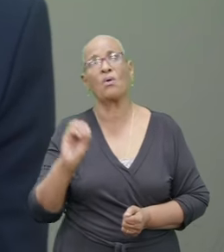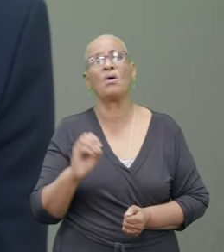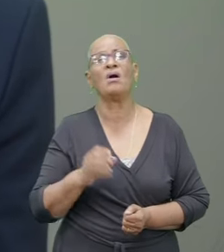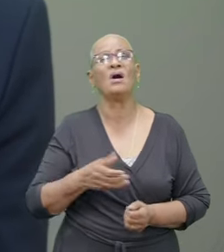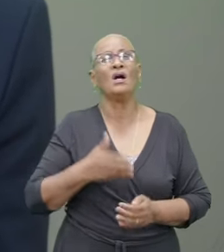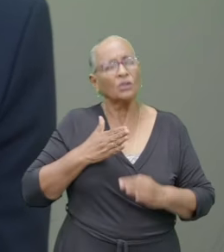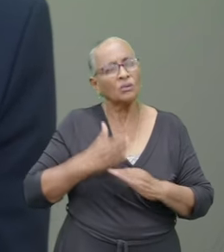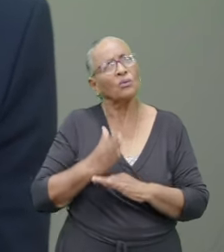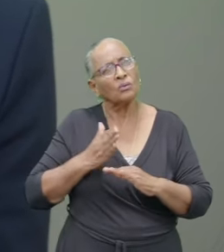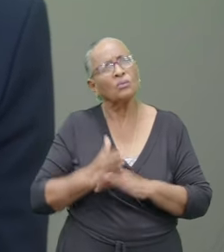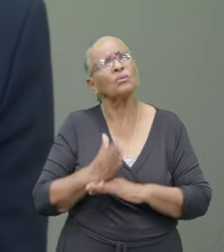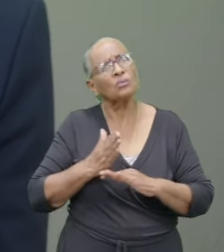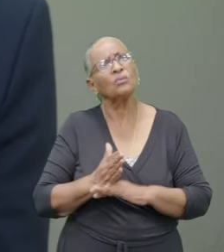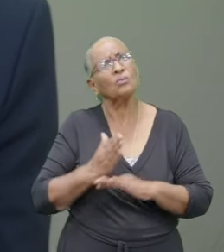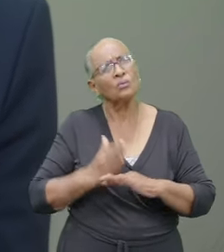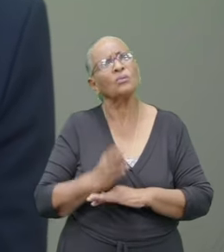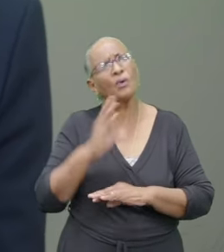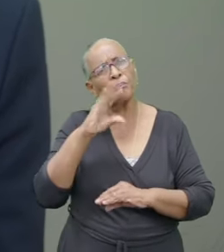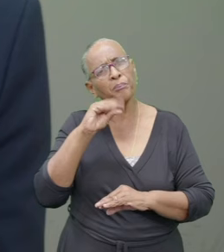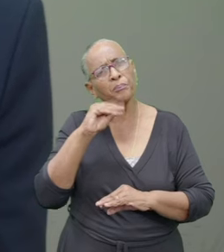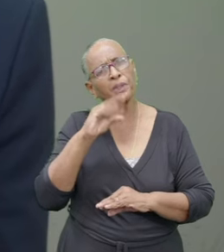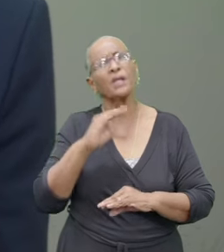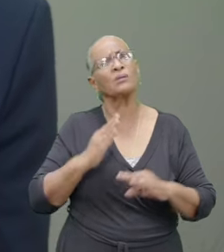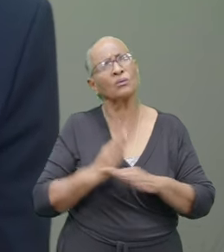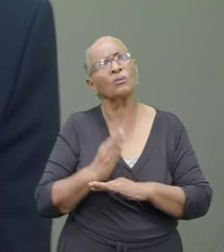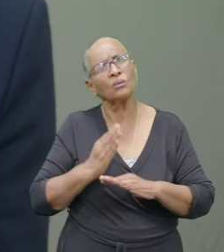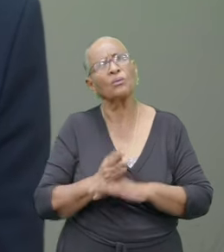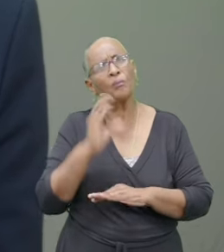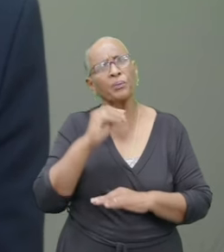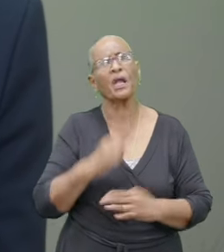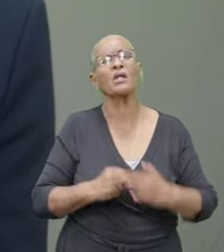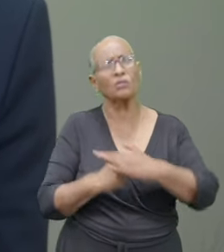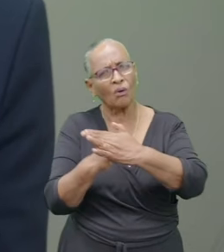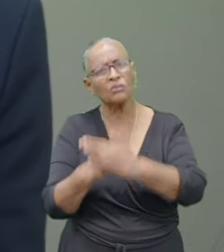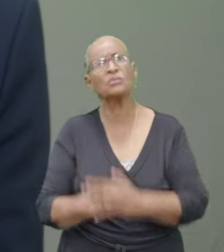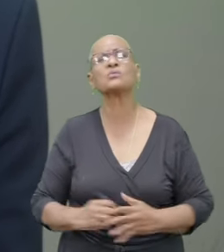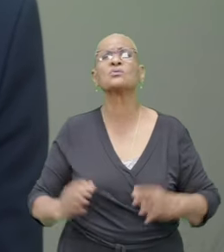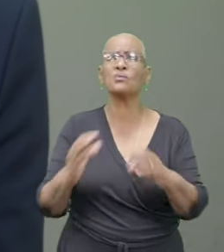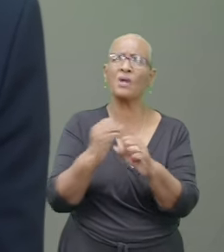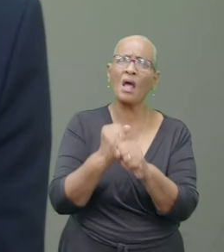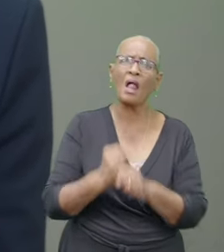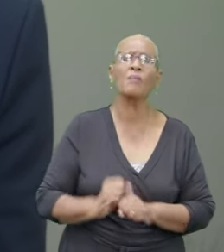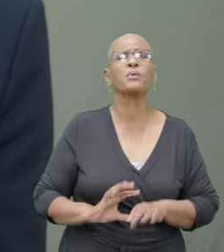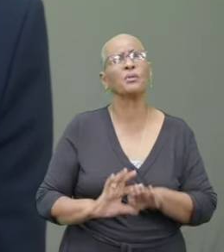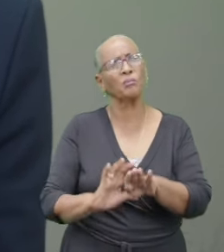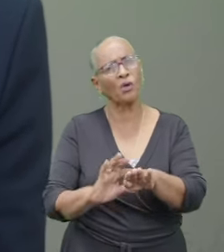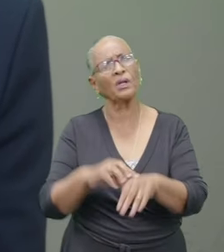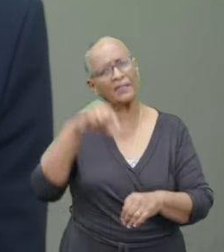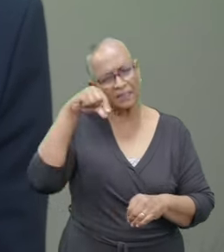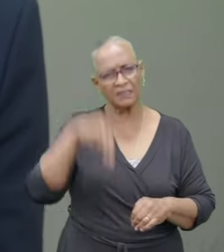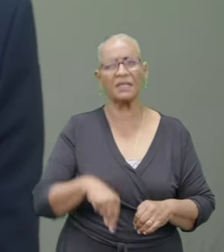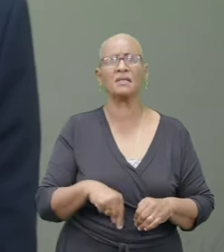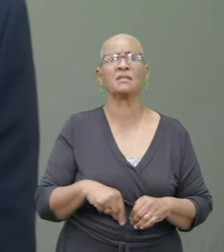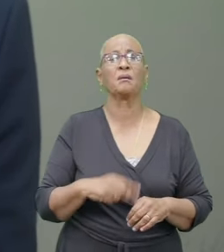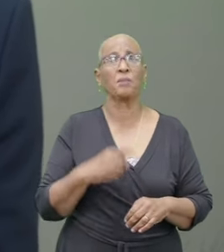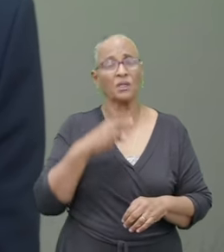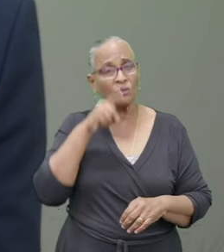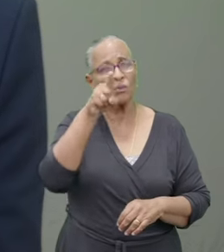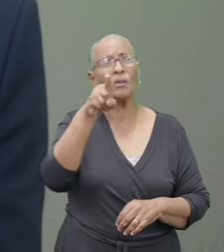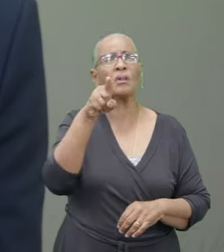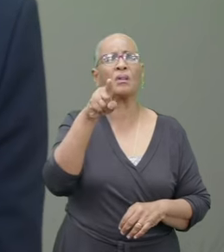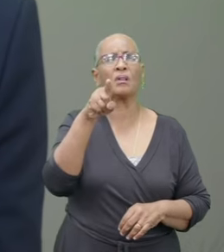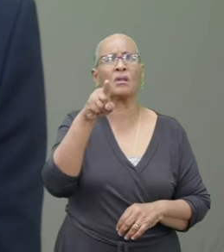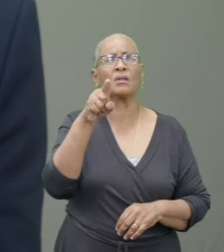constant hun lidlanden bijstaan, ondersteunen, begeleiden in dit traject met als doel